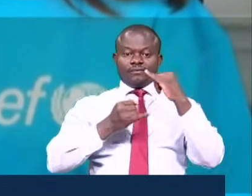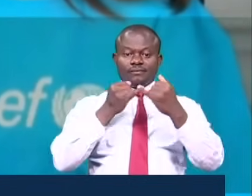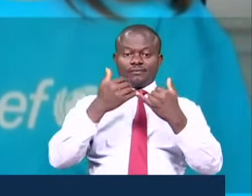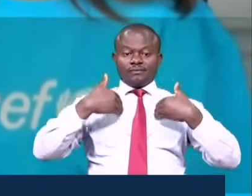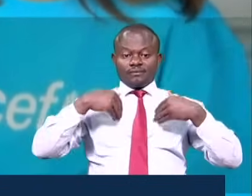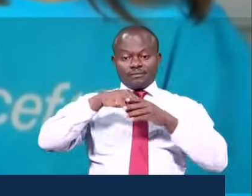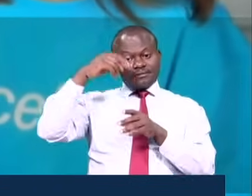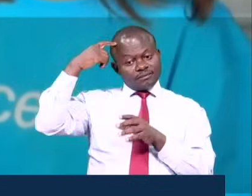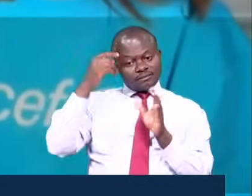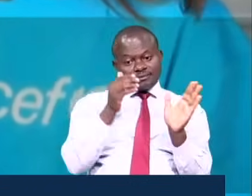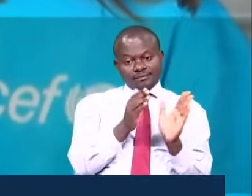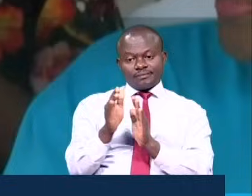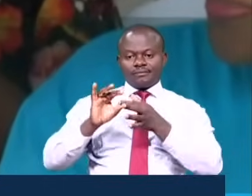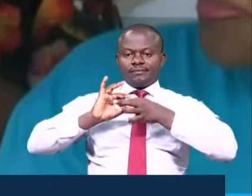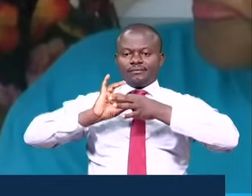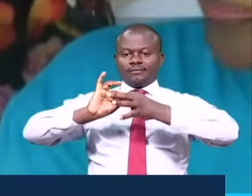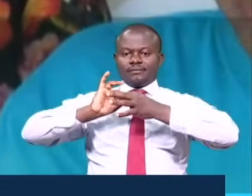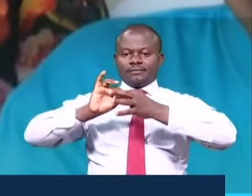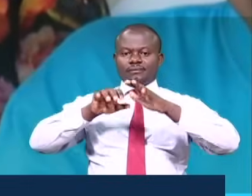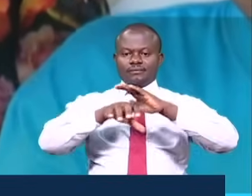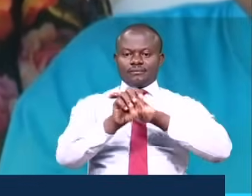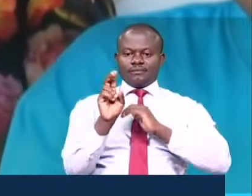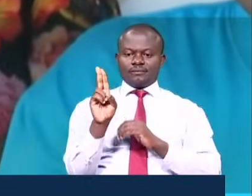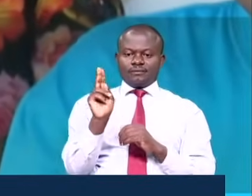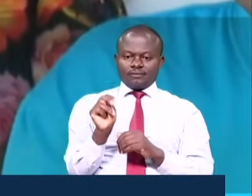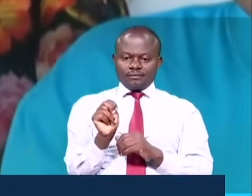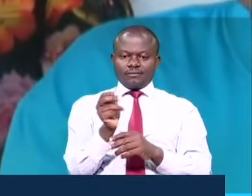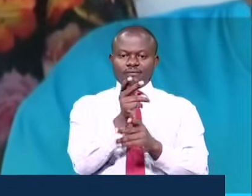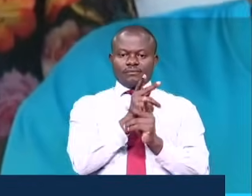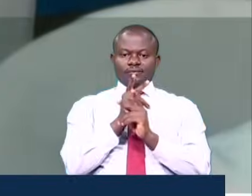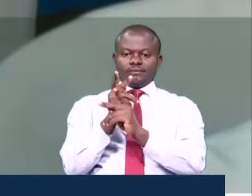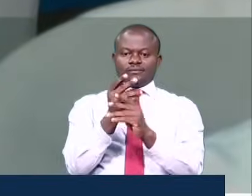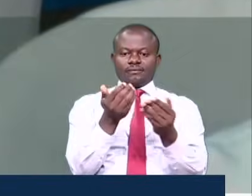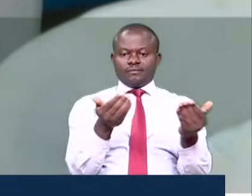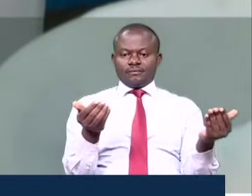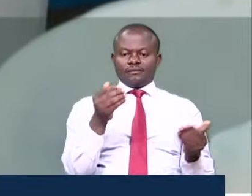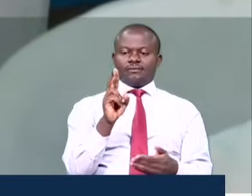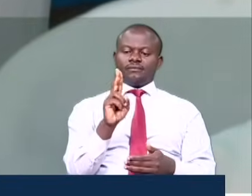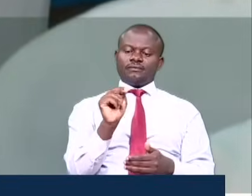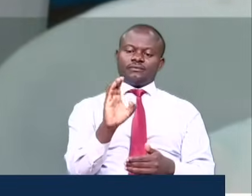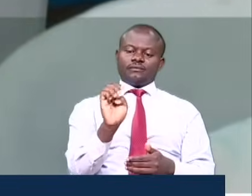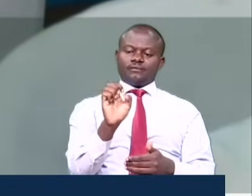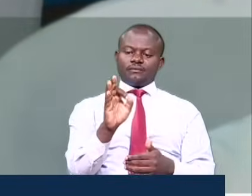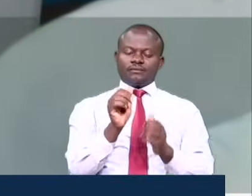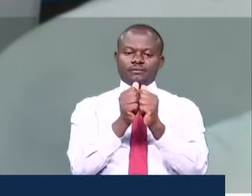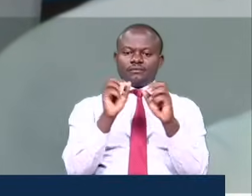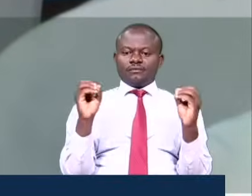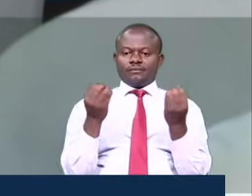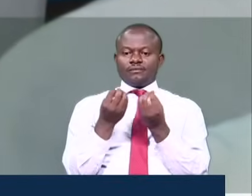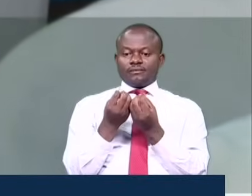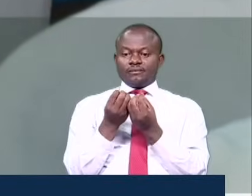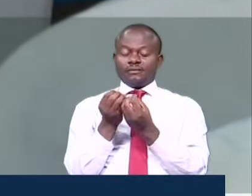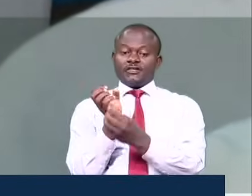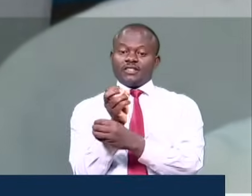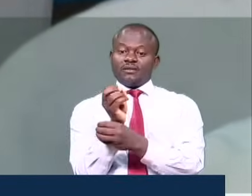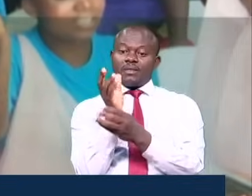mutwe byateguwe ku bufatanye n'ishami ry'umuryango w'abibumbye ryita ku bana UNICEF ndetse n'umuryango Impanuro